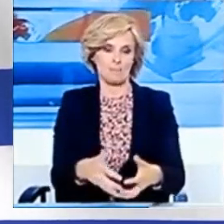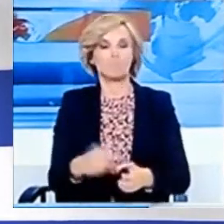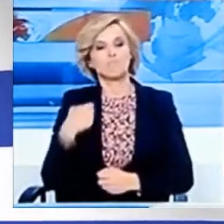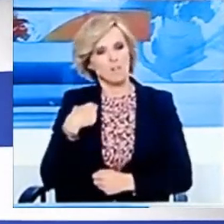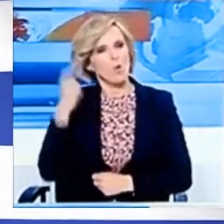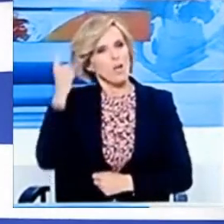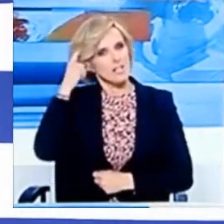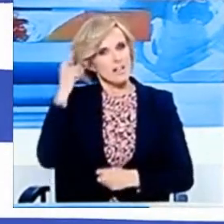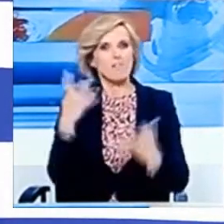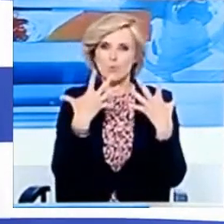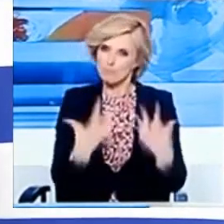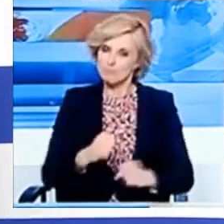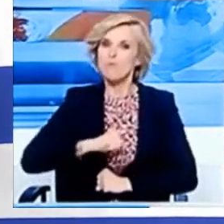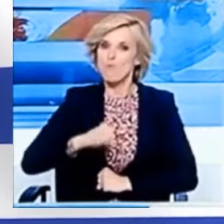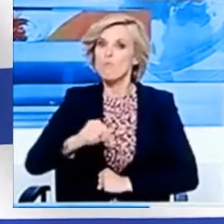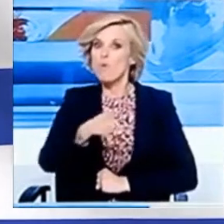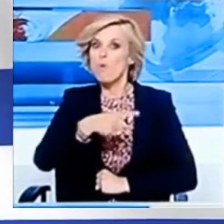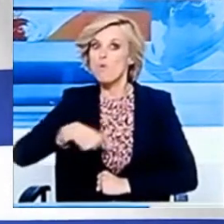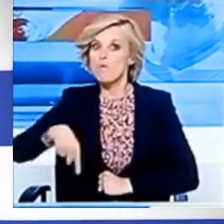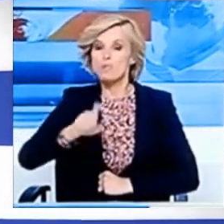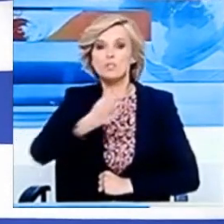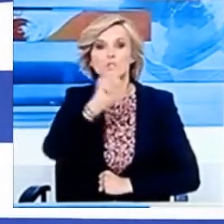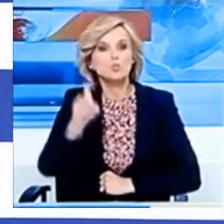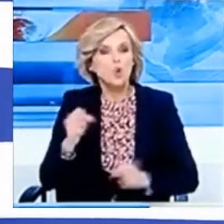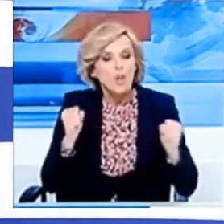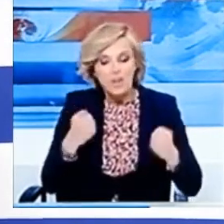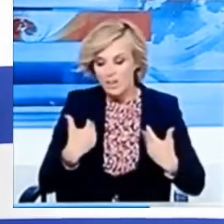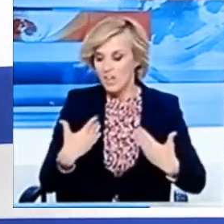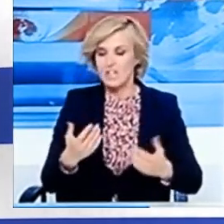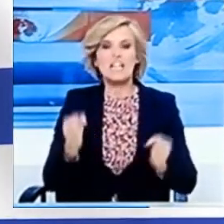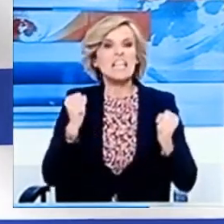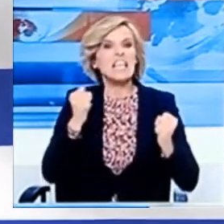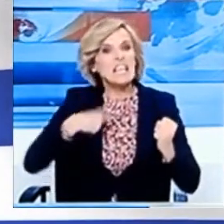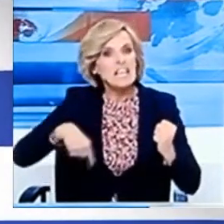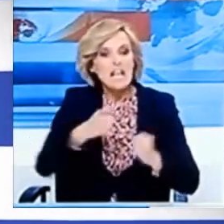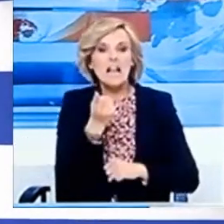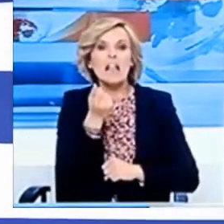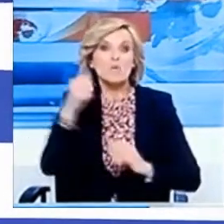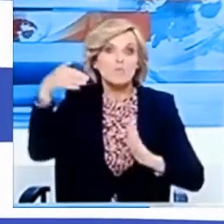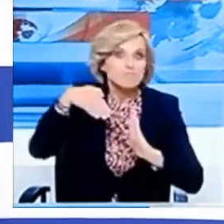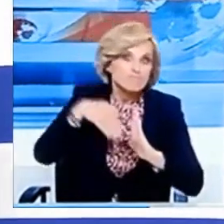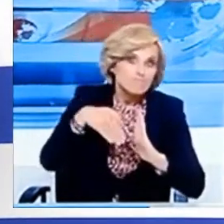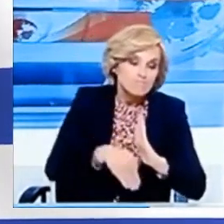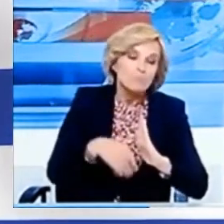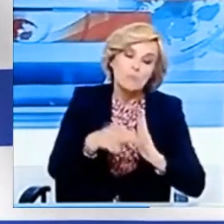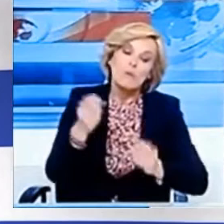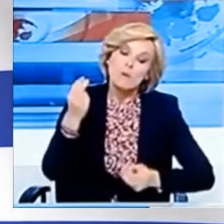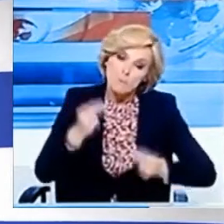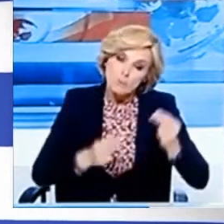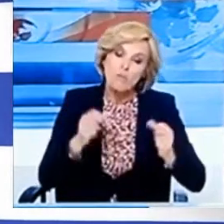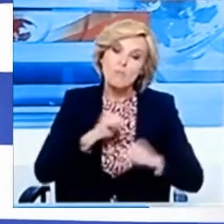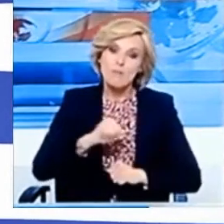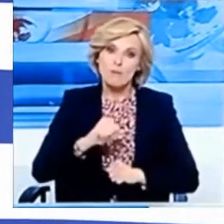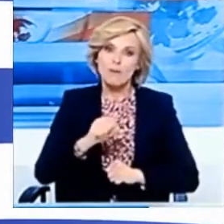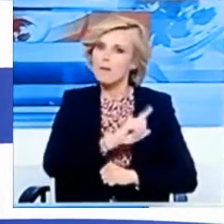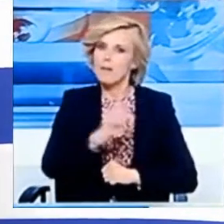Καταλαβαίνω ότι υπάρχει φόβος, τόσο για τις ζωές και την υγεία μας, όσο και για τις οικονομικές συνέπειες της κρίσης.